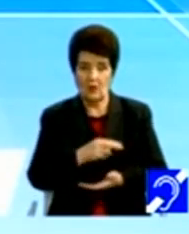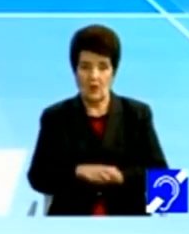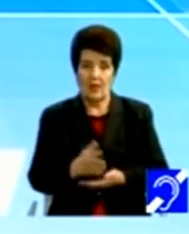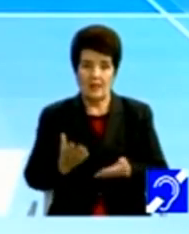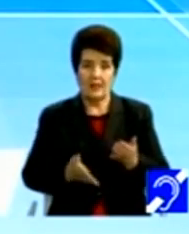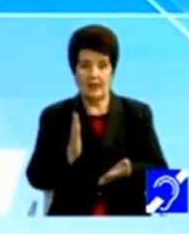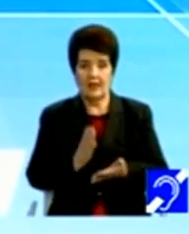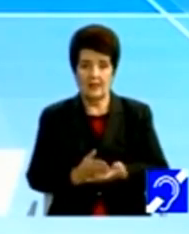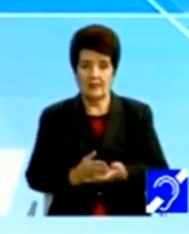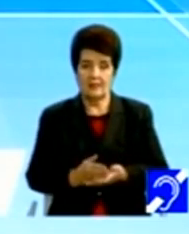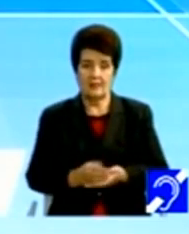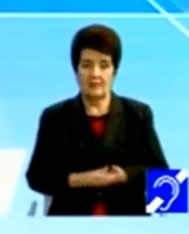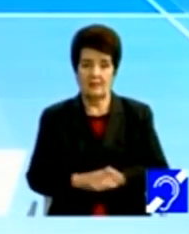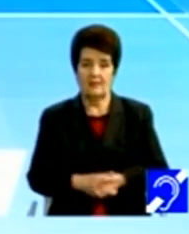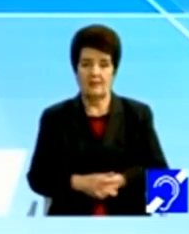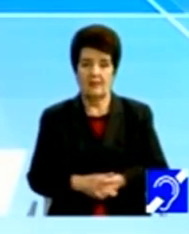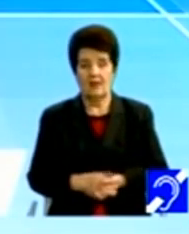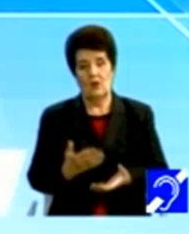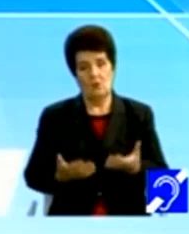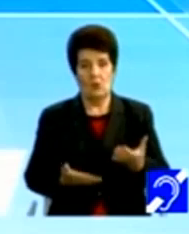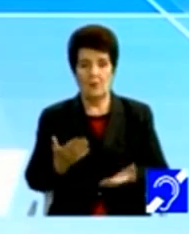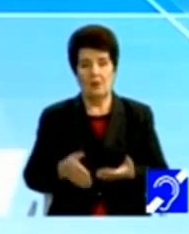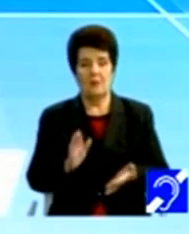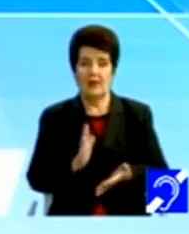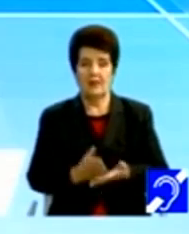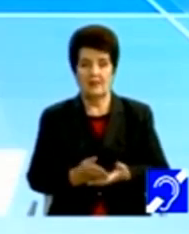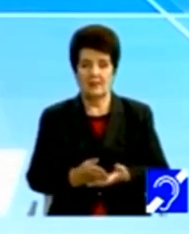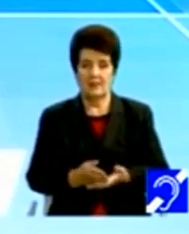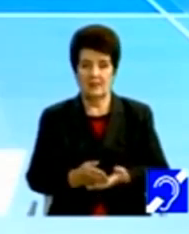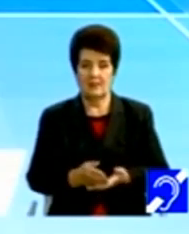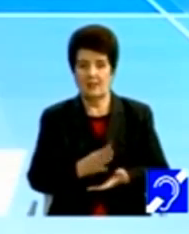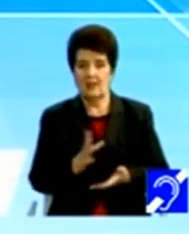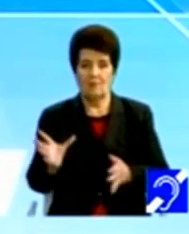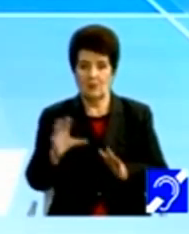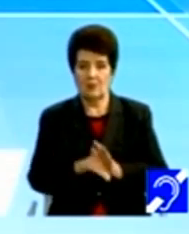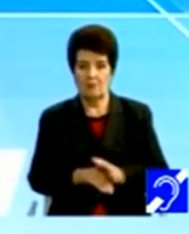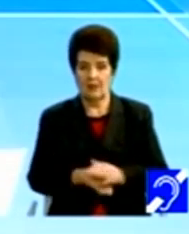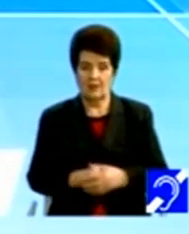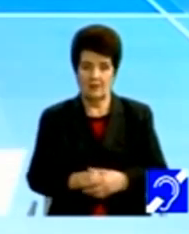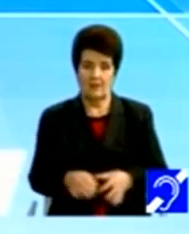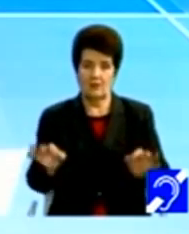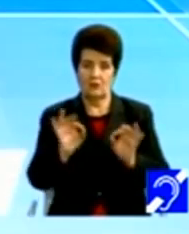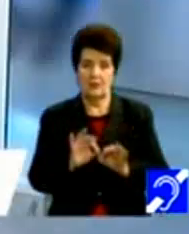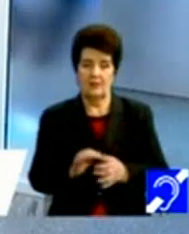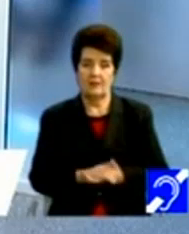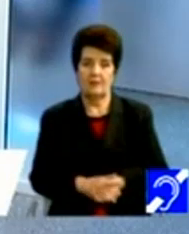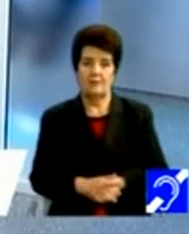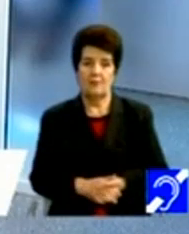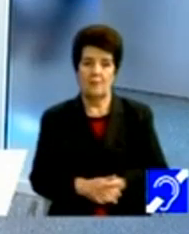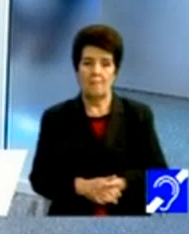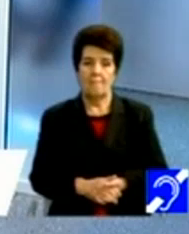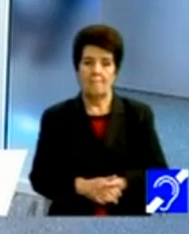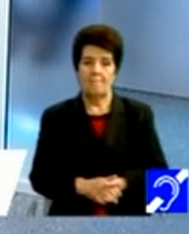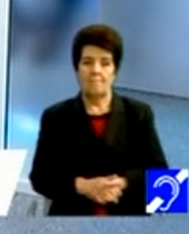dacă există vreo prevedere de retragere. Probabil există, dar ea n-a fost aplicată până la ora actuală niciodată. Deci